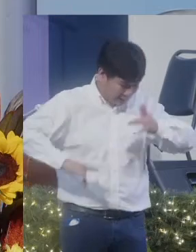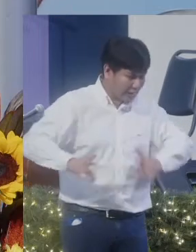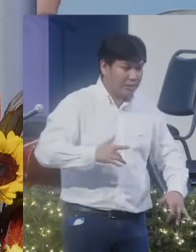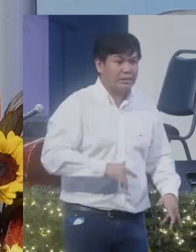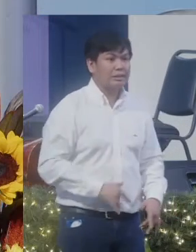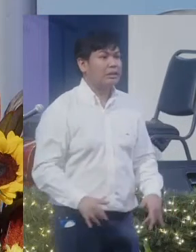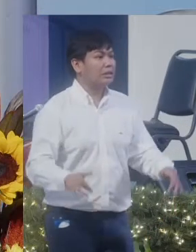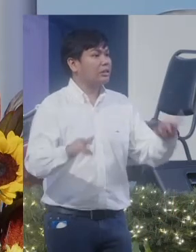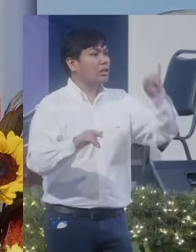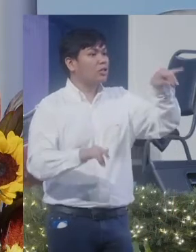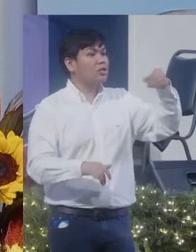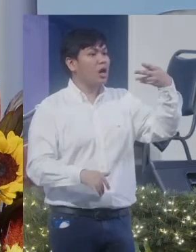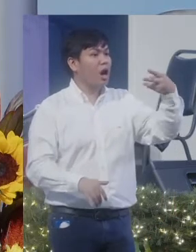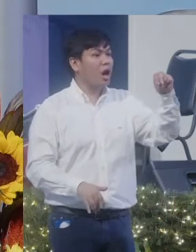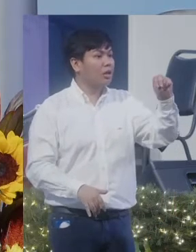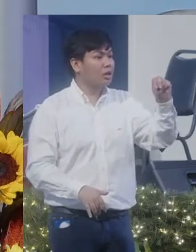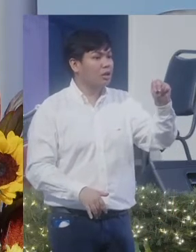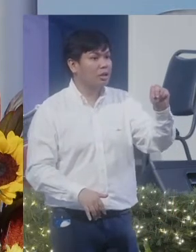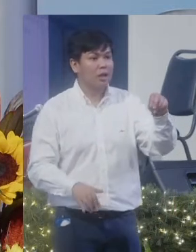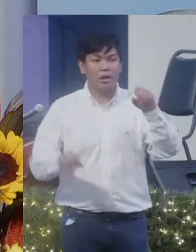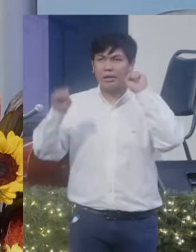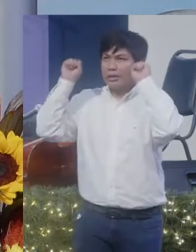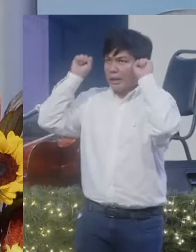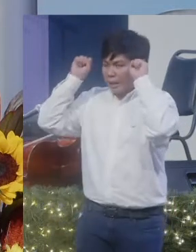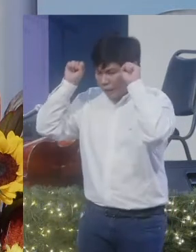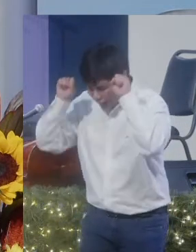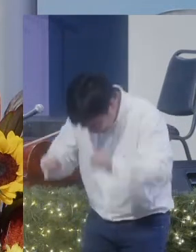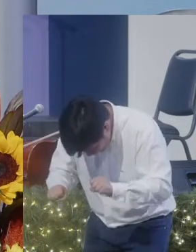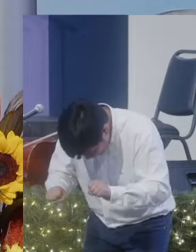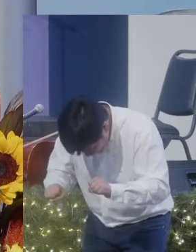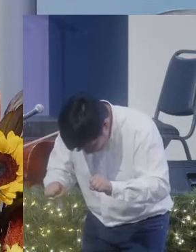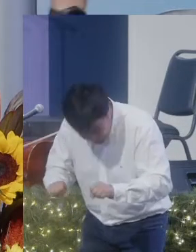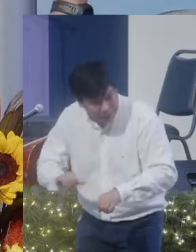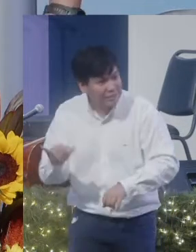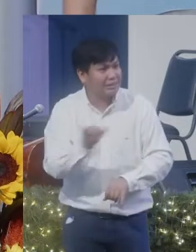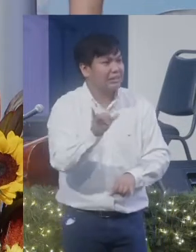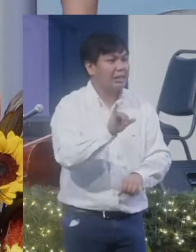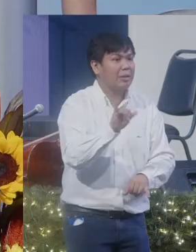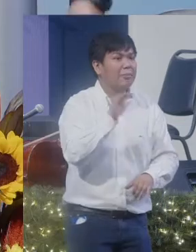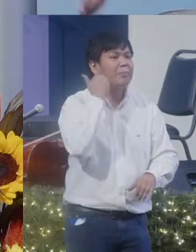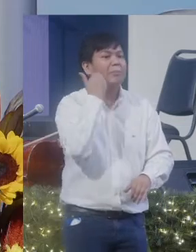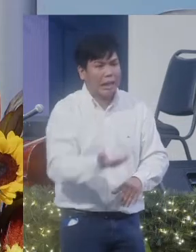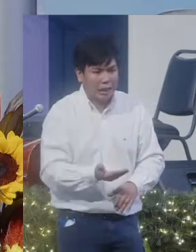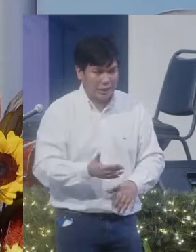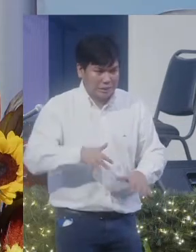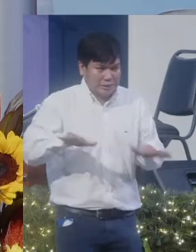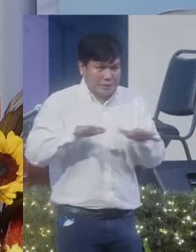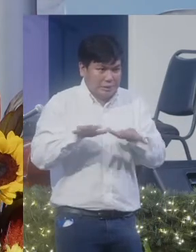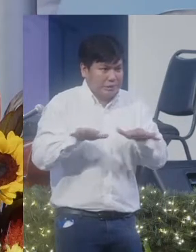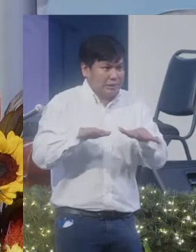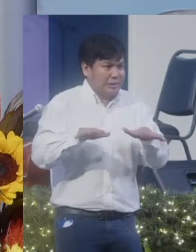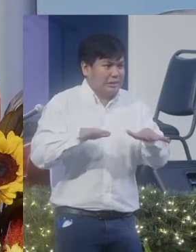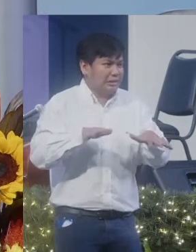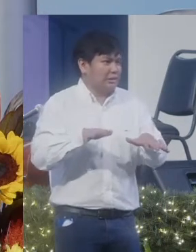at his feet as though dead. Si Daniel sa chapter 8 in verse 18, nung makita niya ang anghel lang